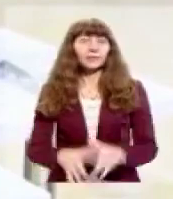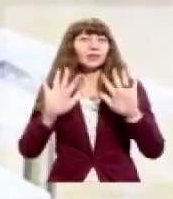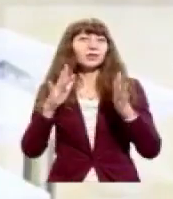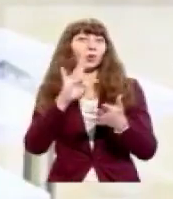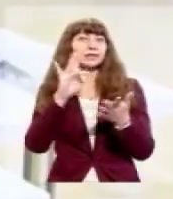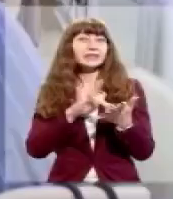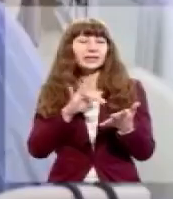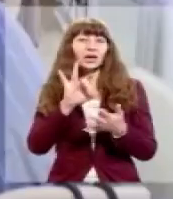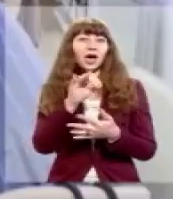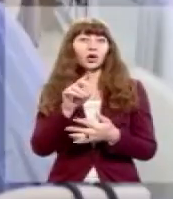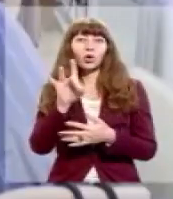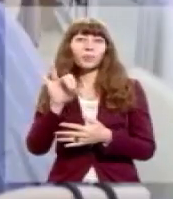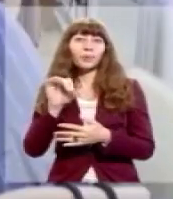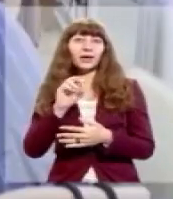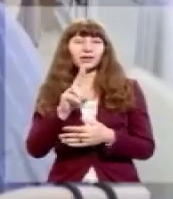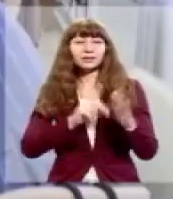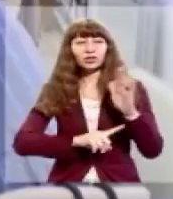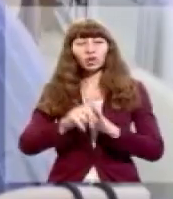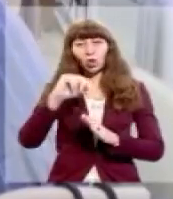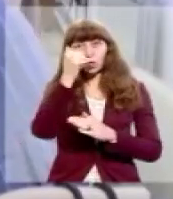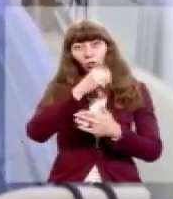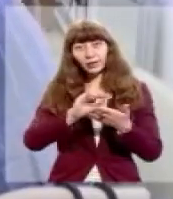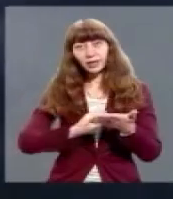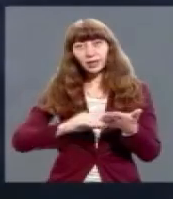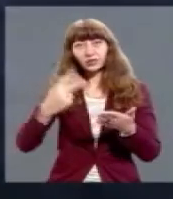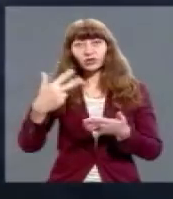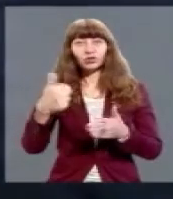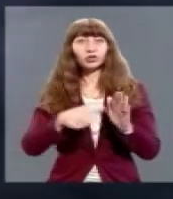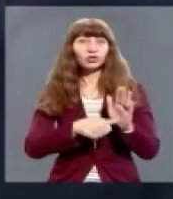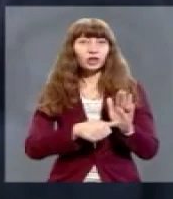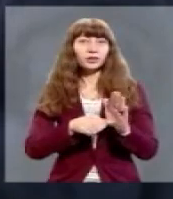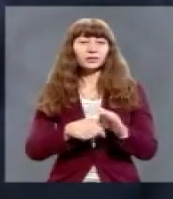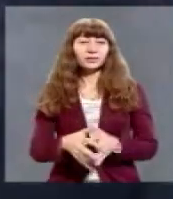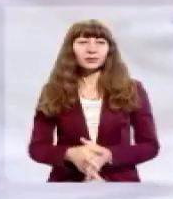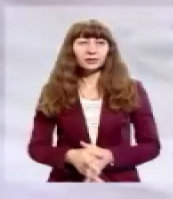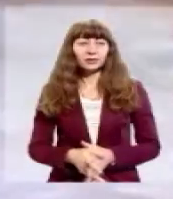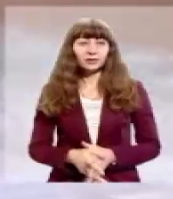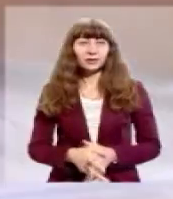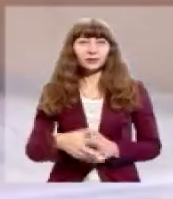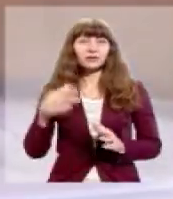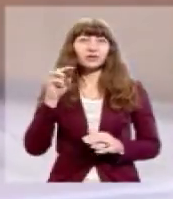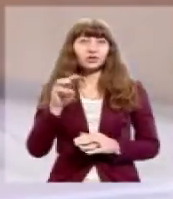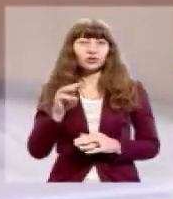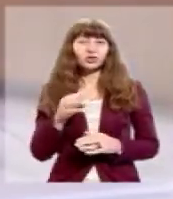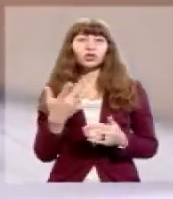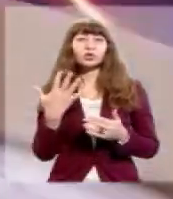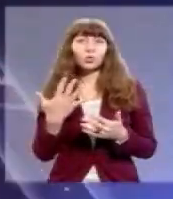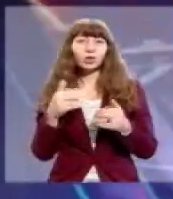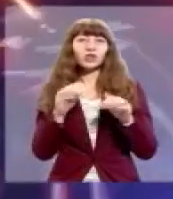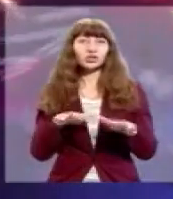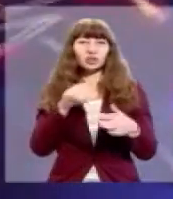Қостанайдағы Айкөмек ахуалдық орталығына жыл басынан бері 35924 өтініш түскен. Олар қаншалықты шешімін